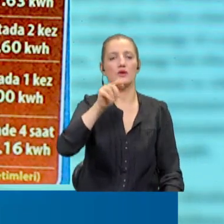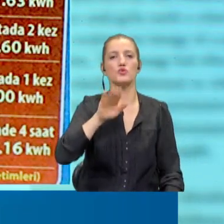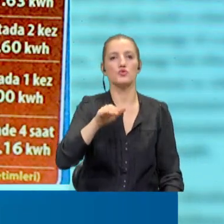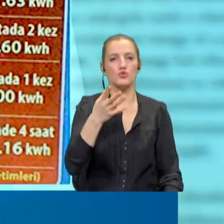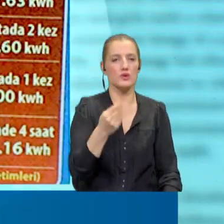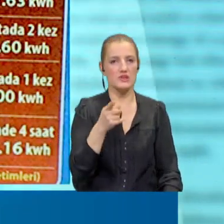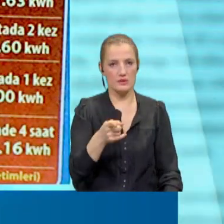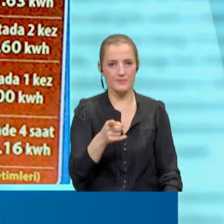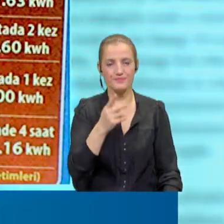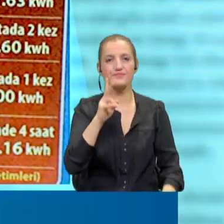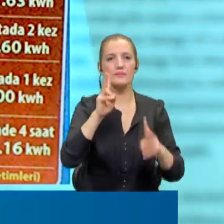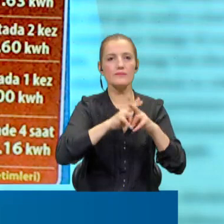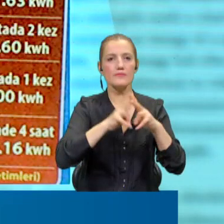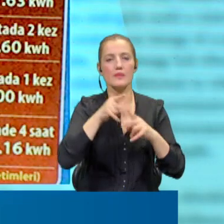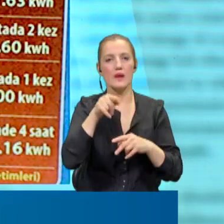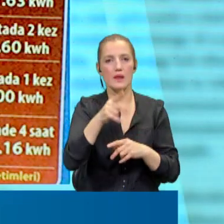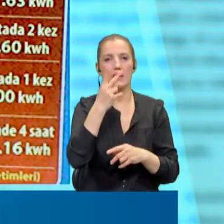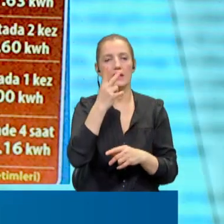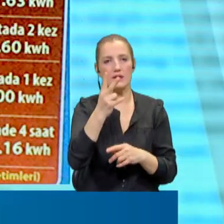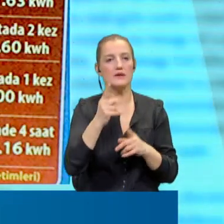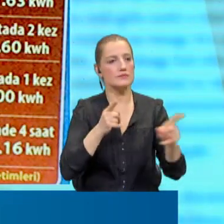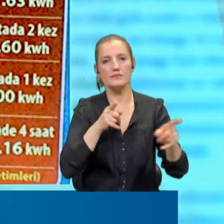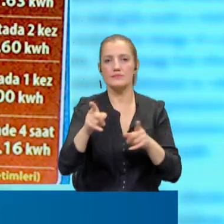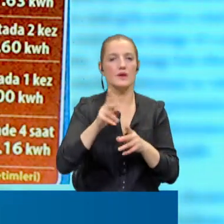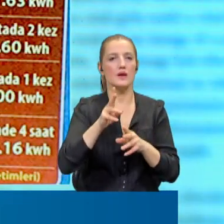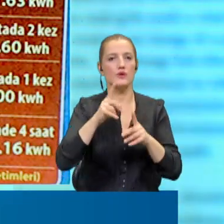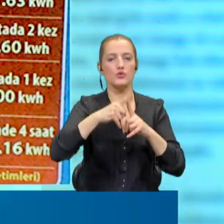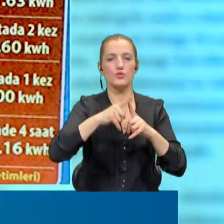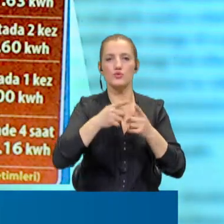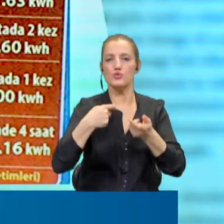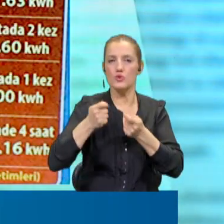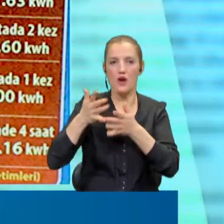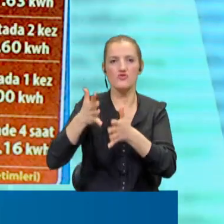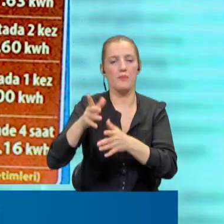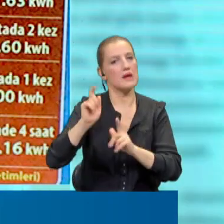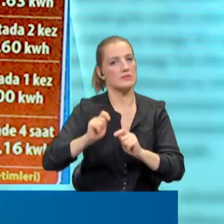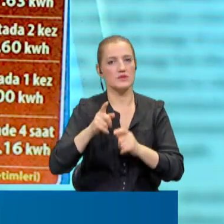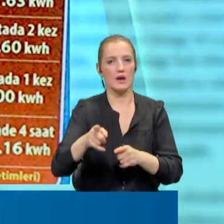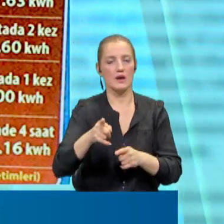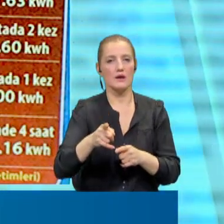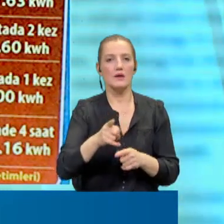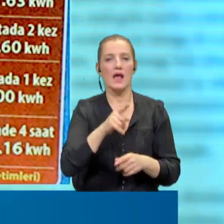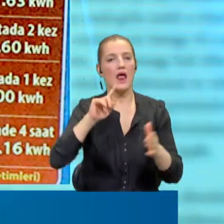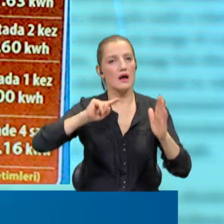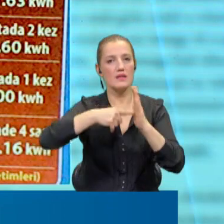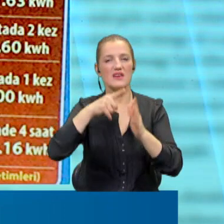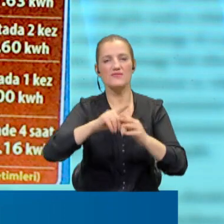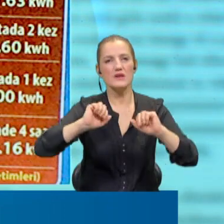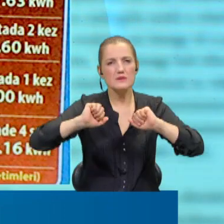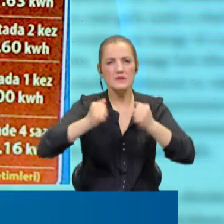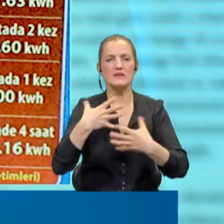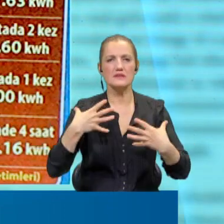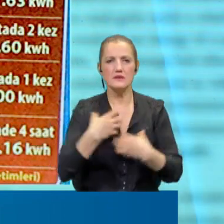faturalarda her iki kademede yapılan tüketim gösterilecek EPDK dan yapılan açıklamada kademeli tarifini hedefi da